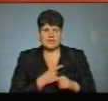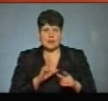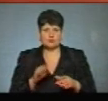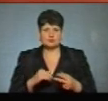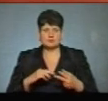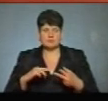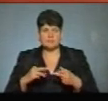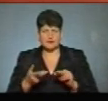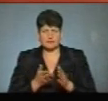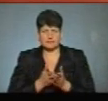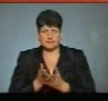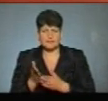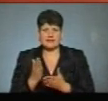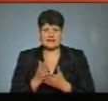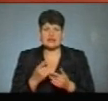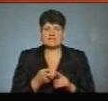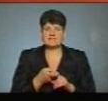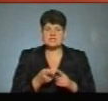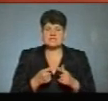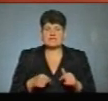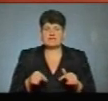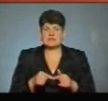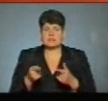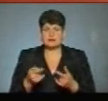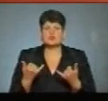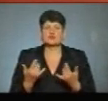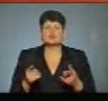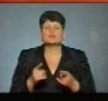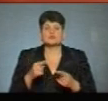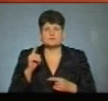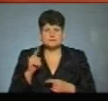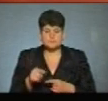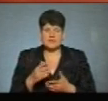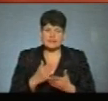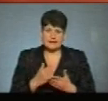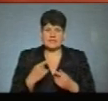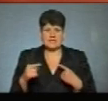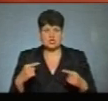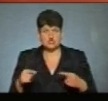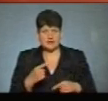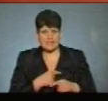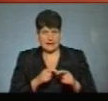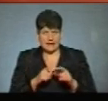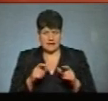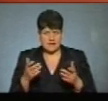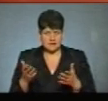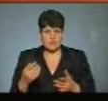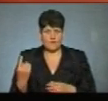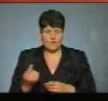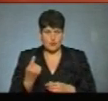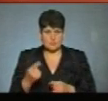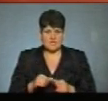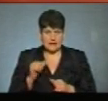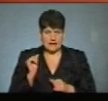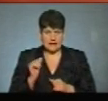багато інших лікарень будуть перепрофільовувати, так, там, де є інфекційні відділення, в першу чергу. На сьогодні що відомо, чи є інші лікарні